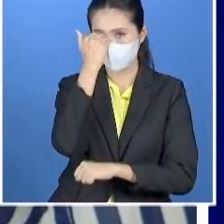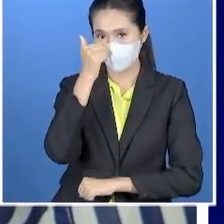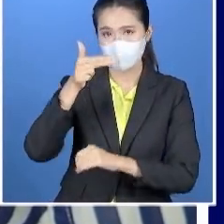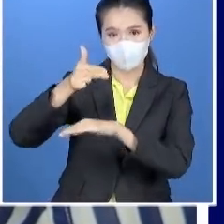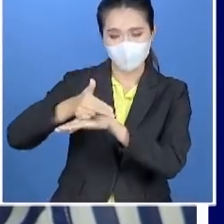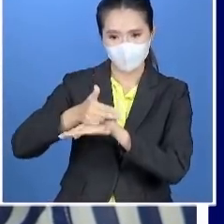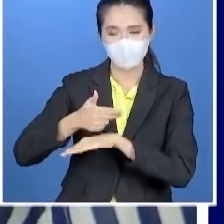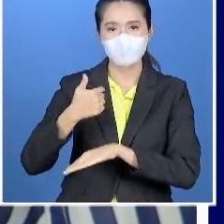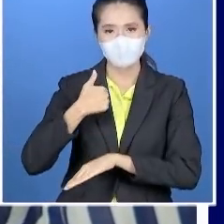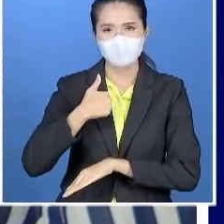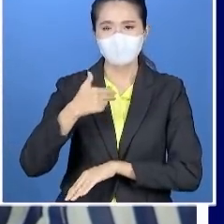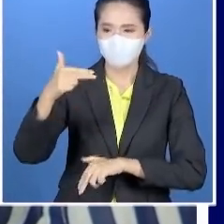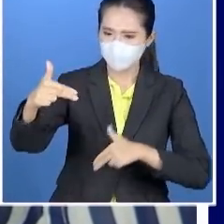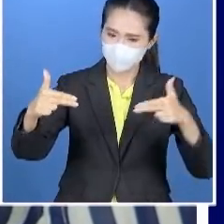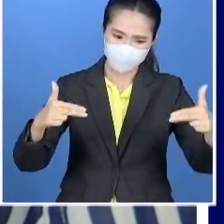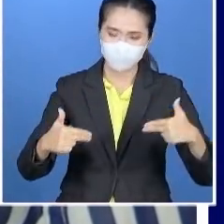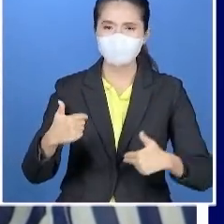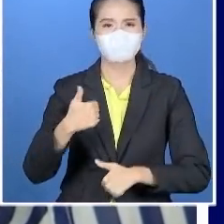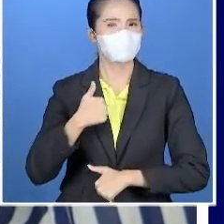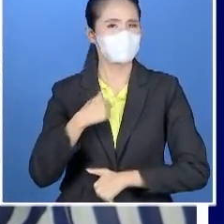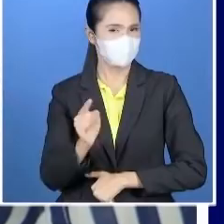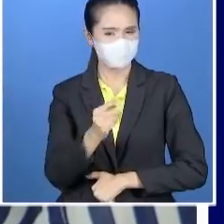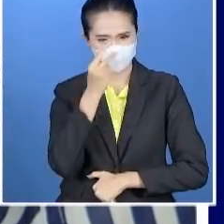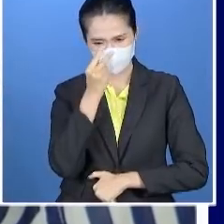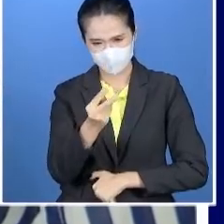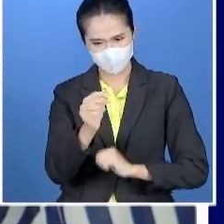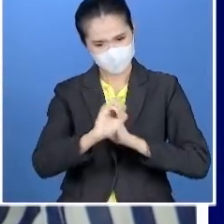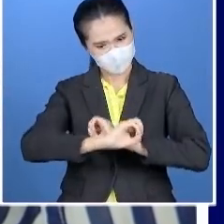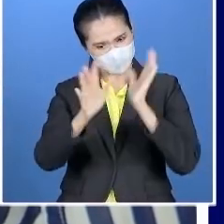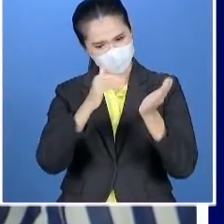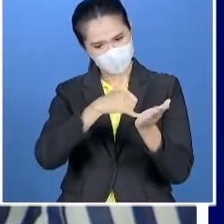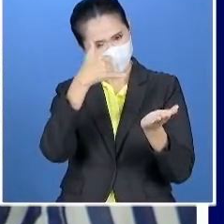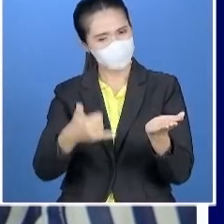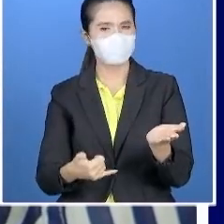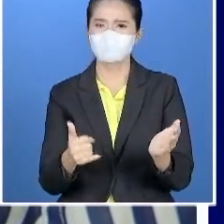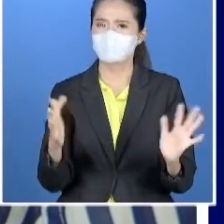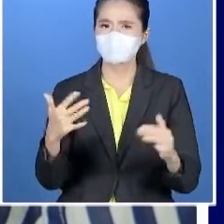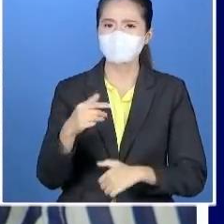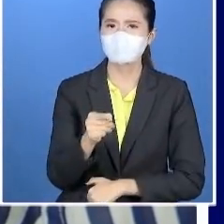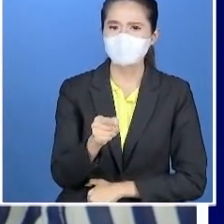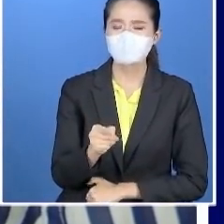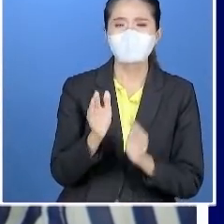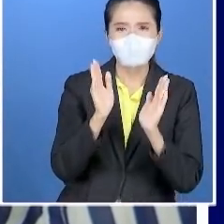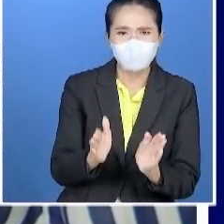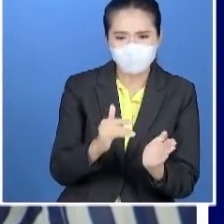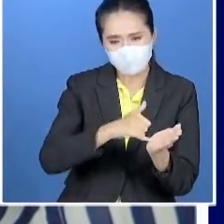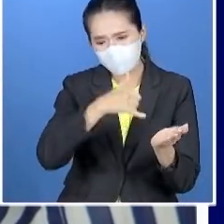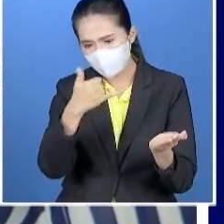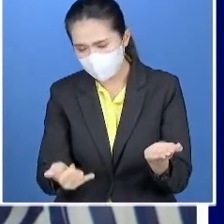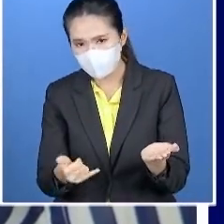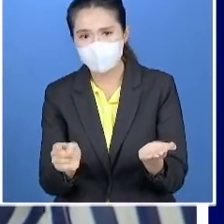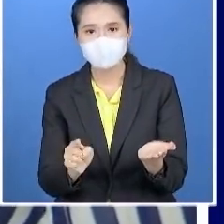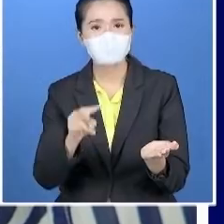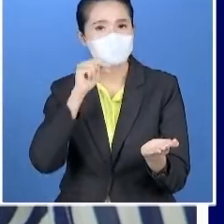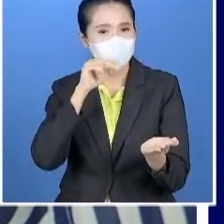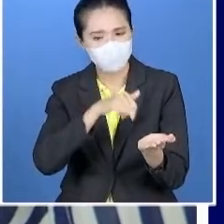พกล้องวงจรปิดแม้ว่าจะมีหลายมุมแต่ว่ามันยังไม่ได้มีมุมไหนที่ปรากฏภาพจะชัดเจนว่ามีบุคคลร่วงจากเรือลง